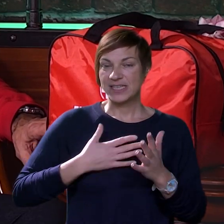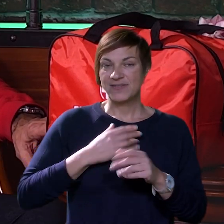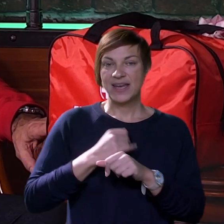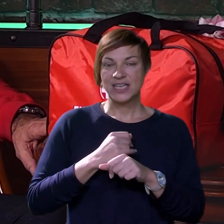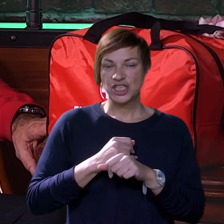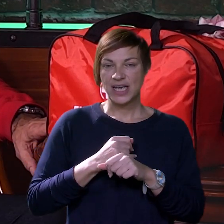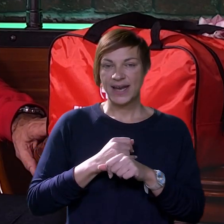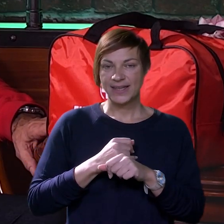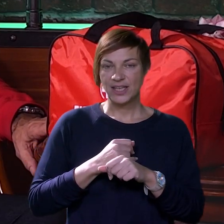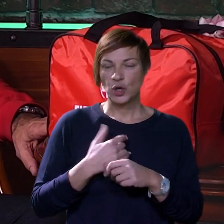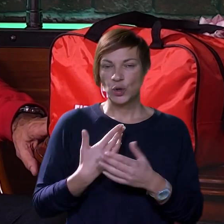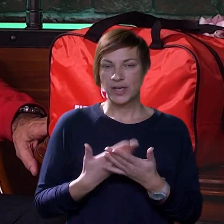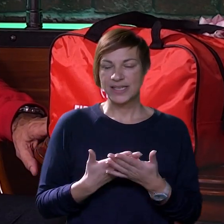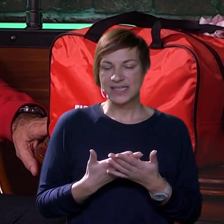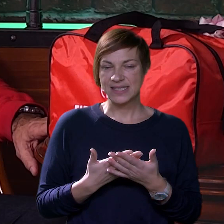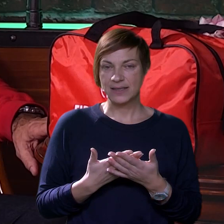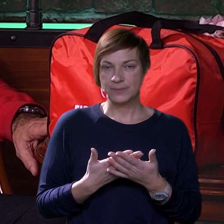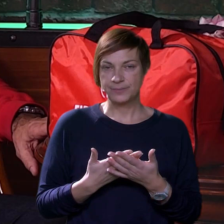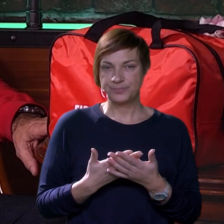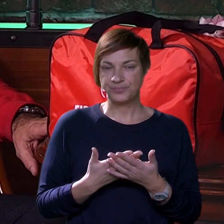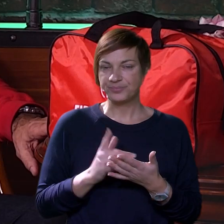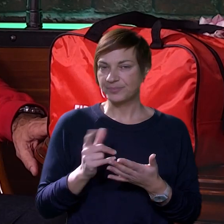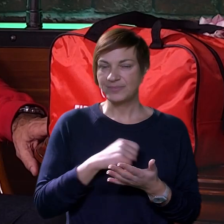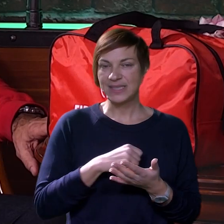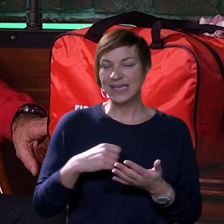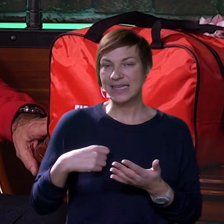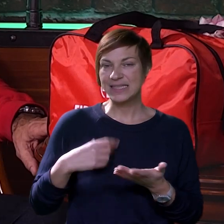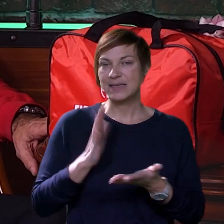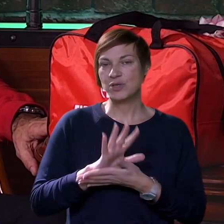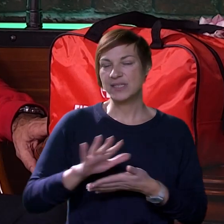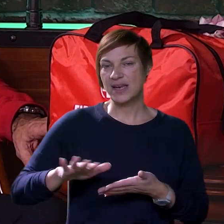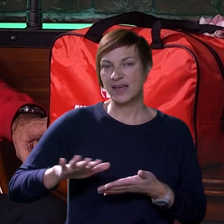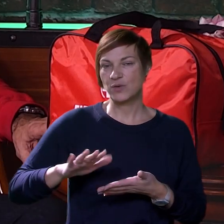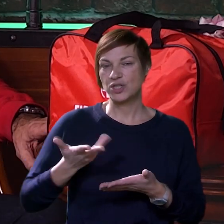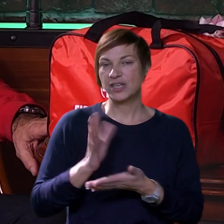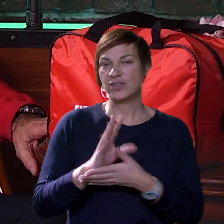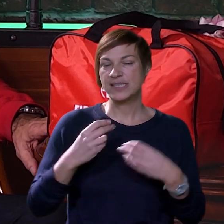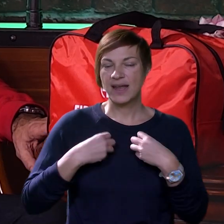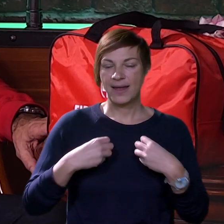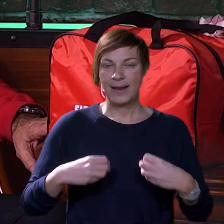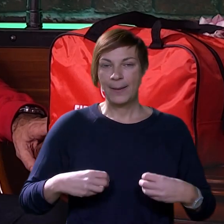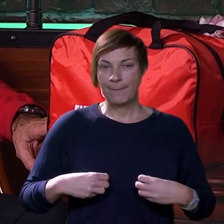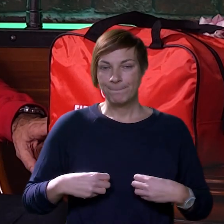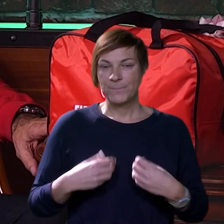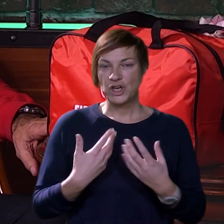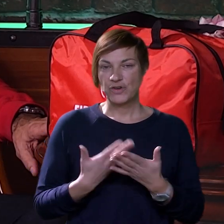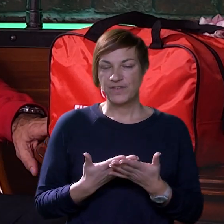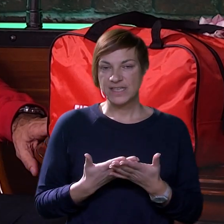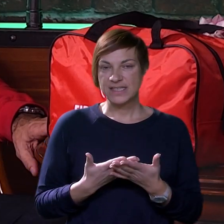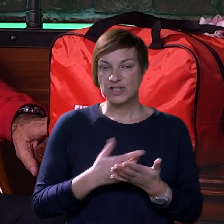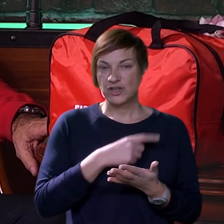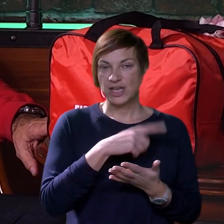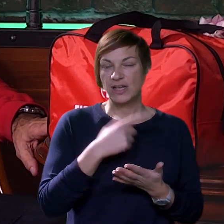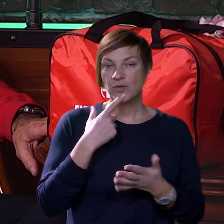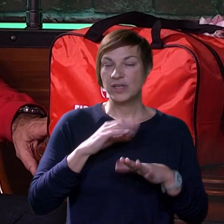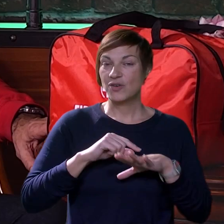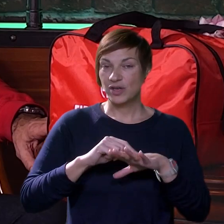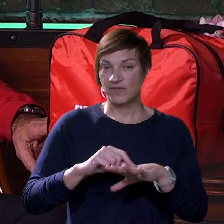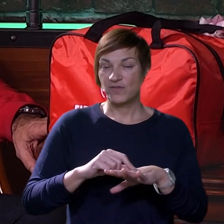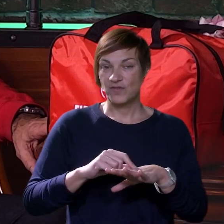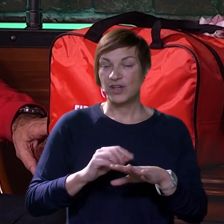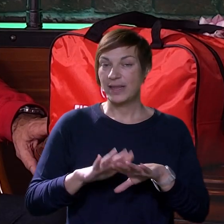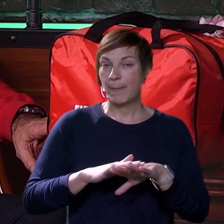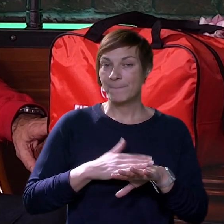te naše radionice. I tako da ne samo od strane učenika, nego od strane nastavnika i onih ljudi koji vode